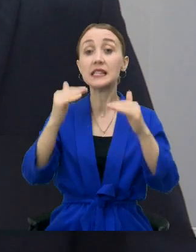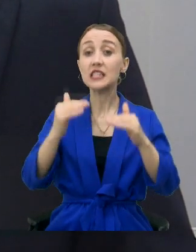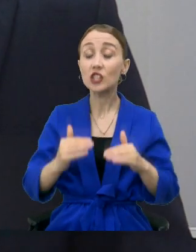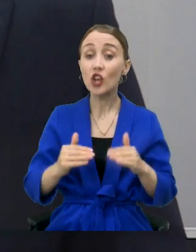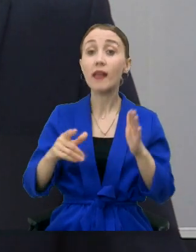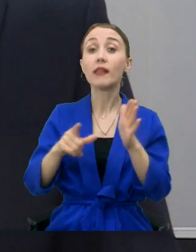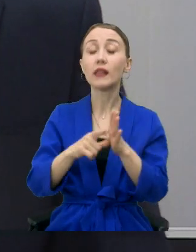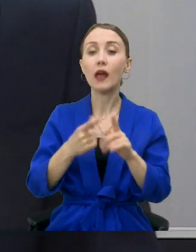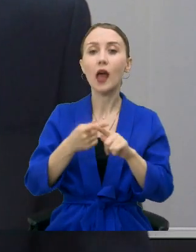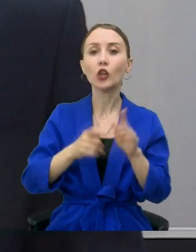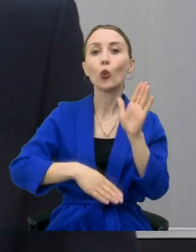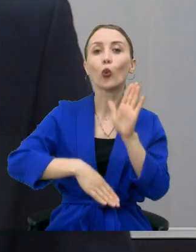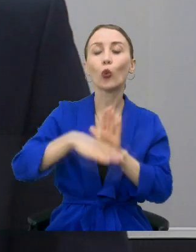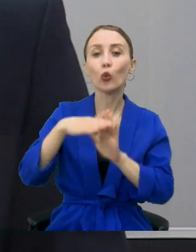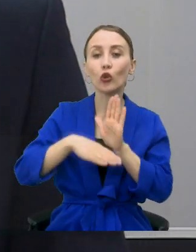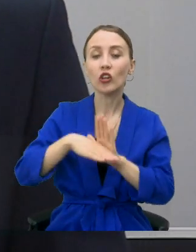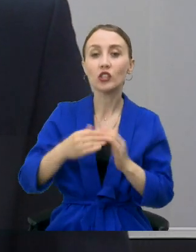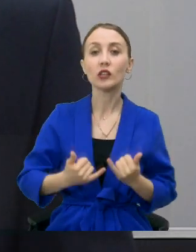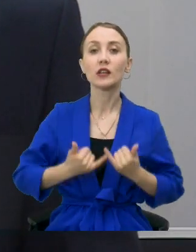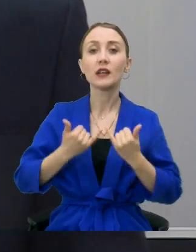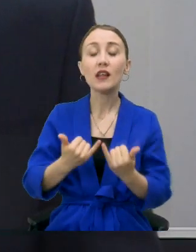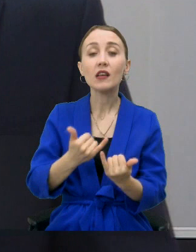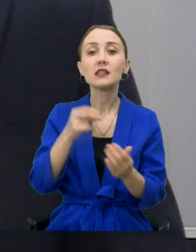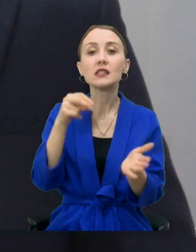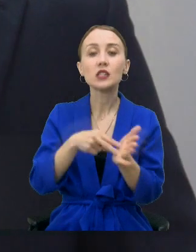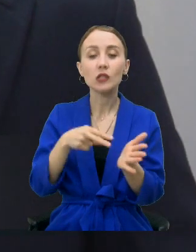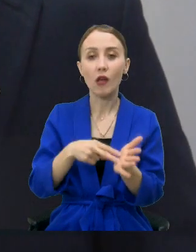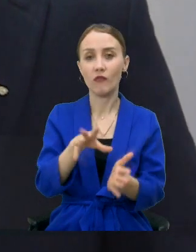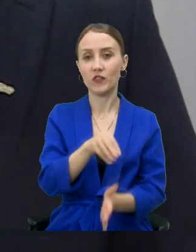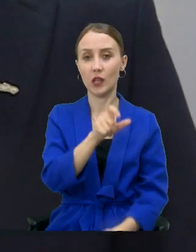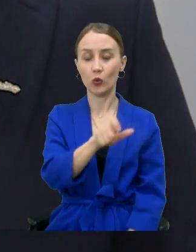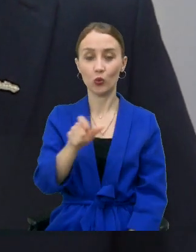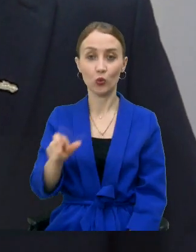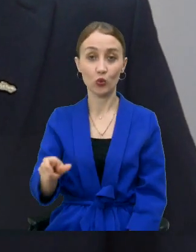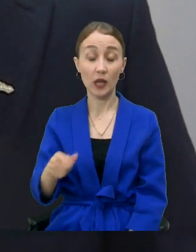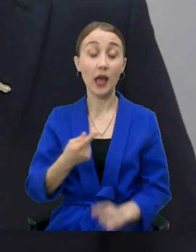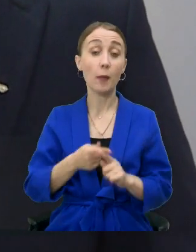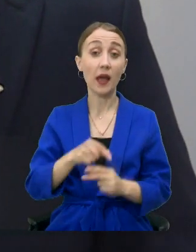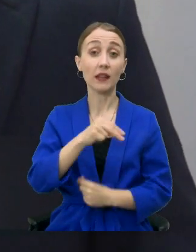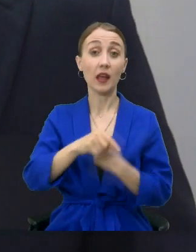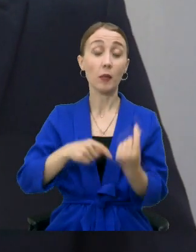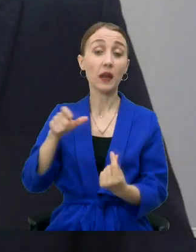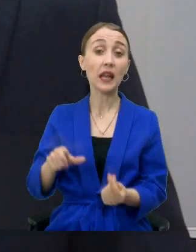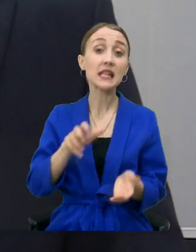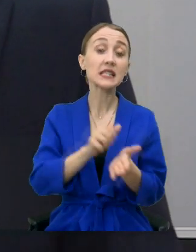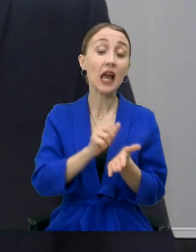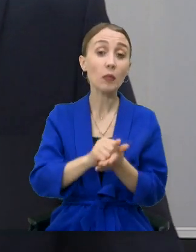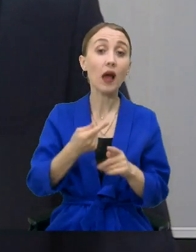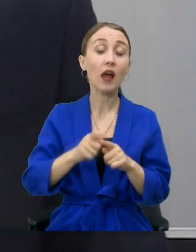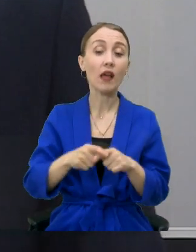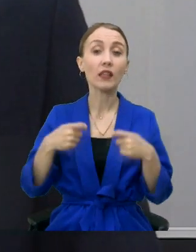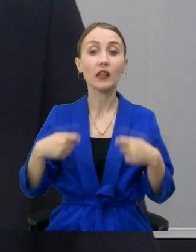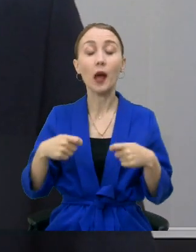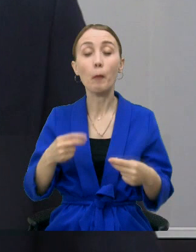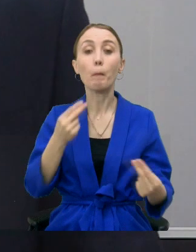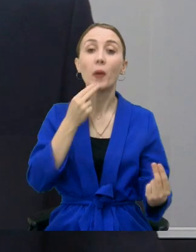к улучшению доступности цен для всех наших граждан. Так, предприниматели, занимающиеся реализацией социально важных товаров, таких как